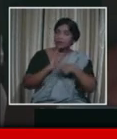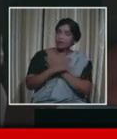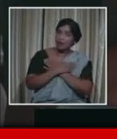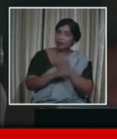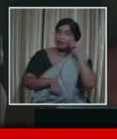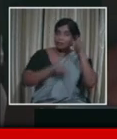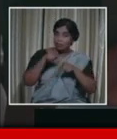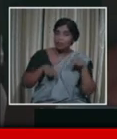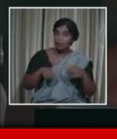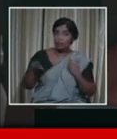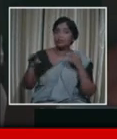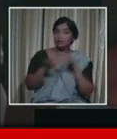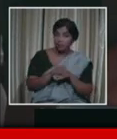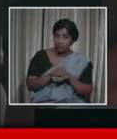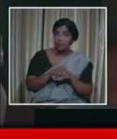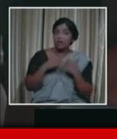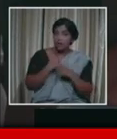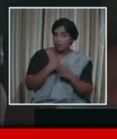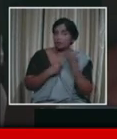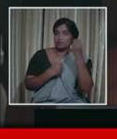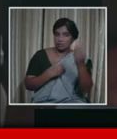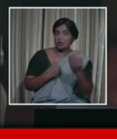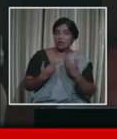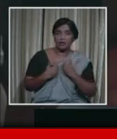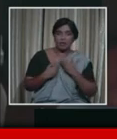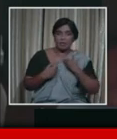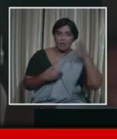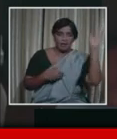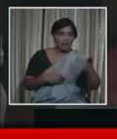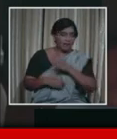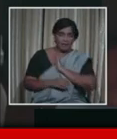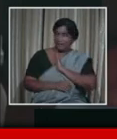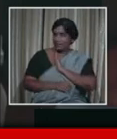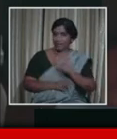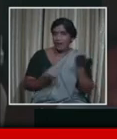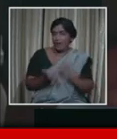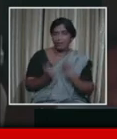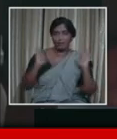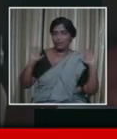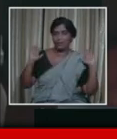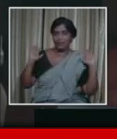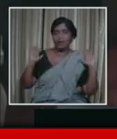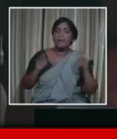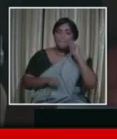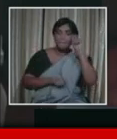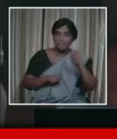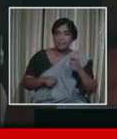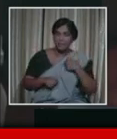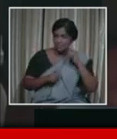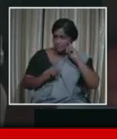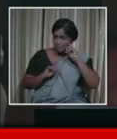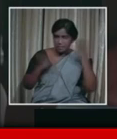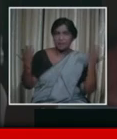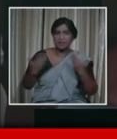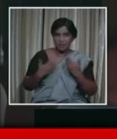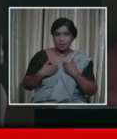minisunta me kada enna wasya parasala sala denda api nang enne ne me peta palatewat mire pase amma miniama mata hitagan ne tebe